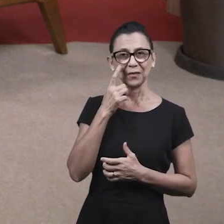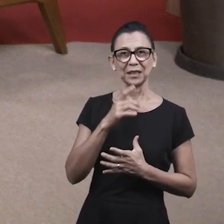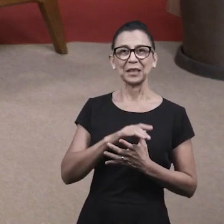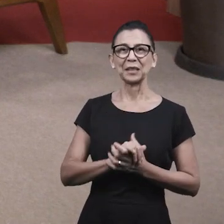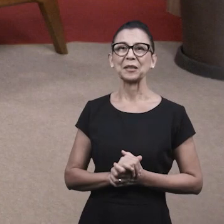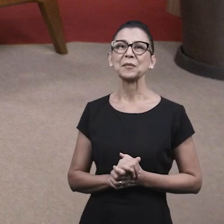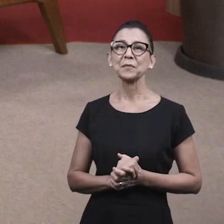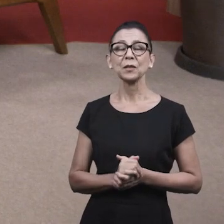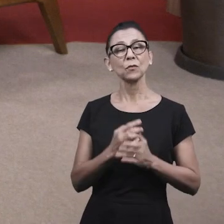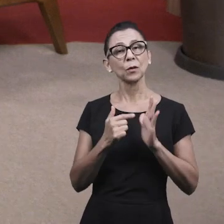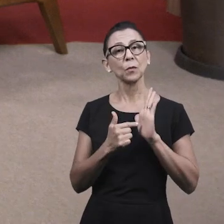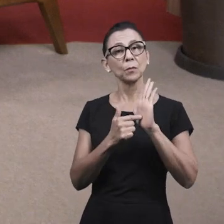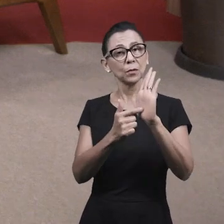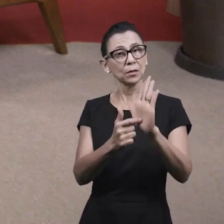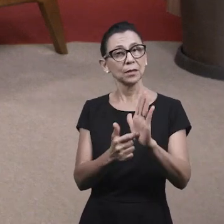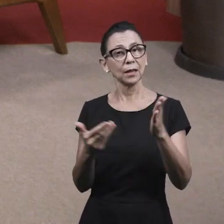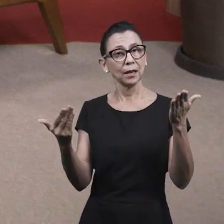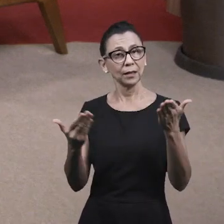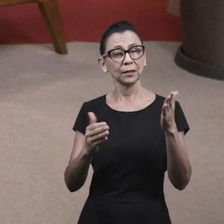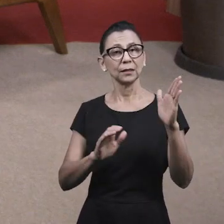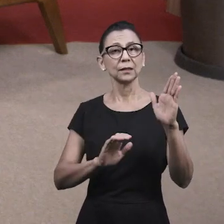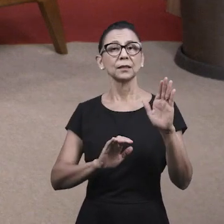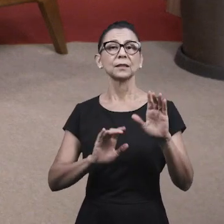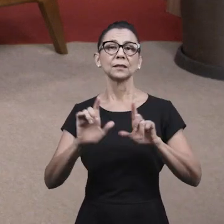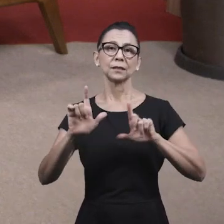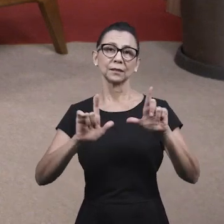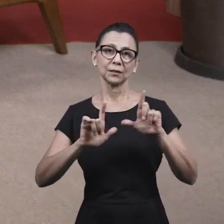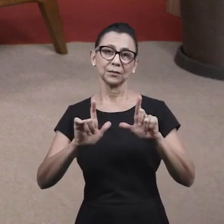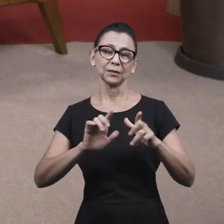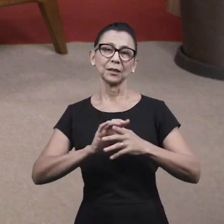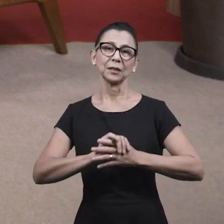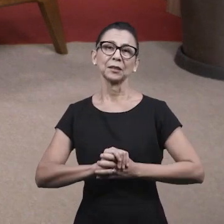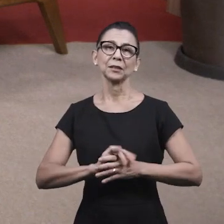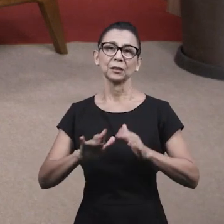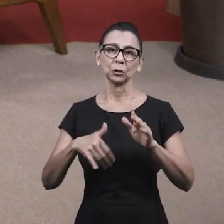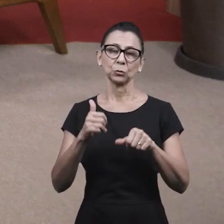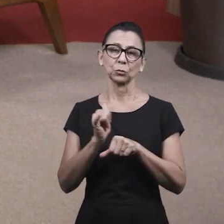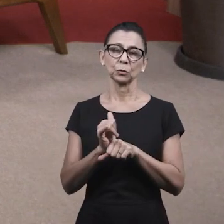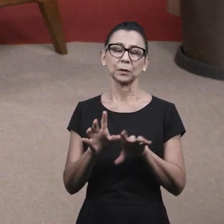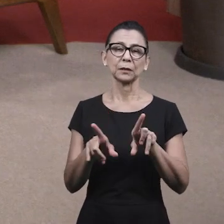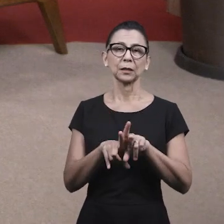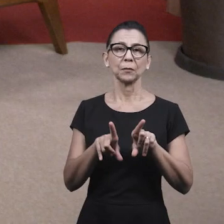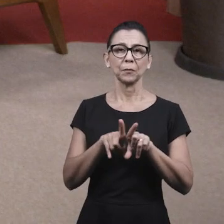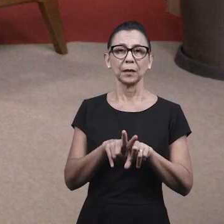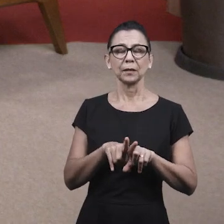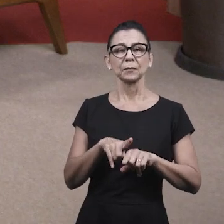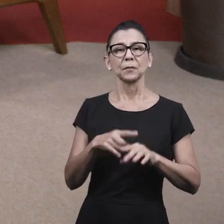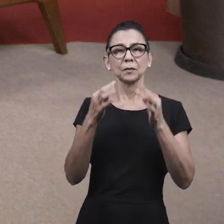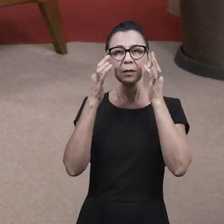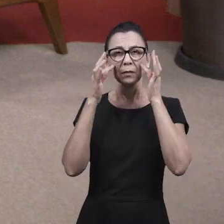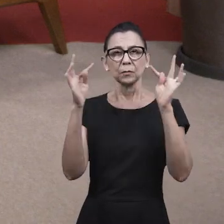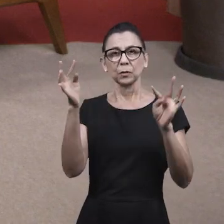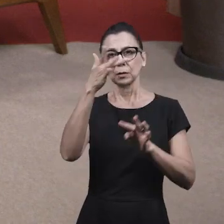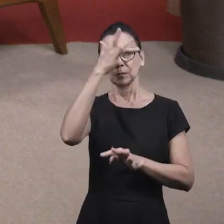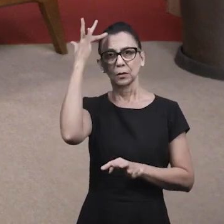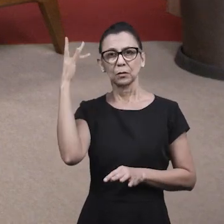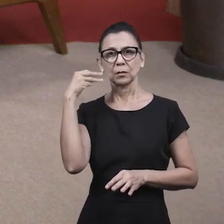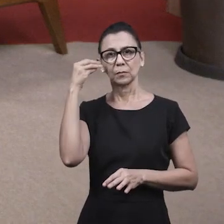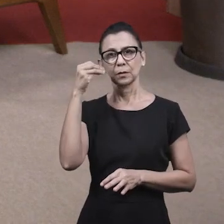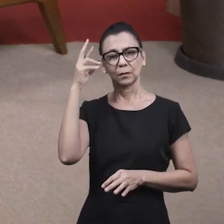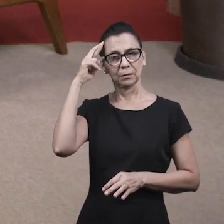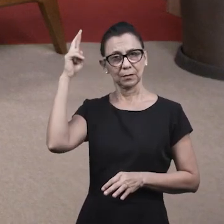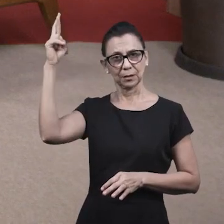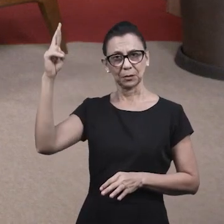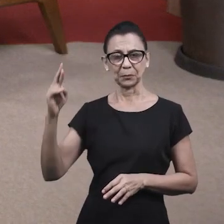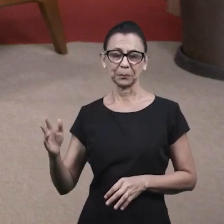ar, para que todos possam ver o que é este programa. Il sera une joie pour nous de recevoir et toujours quand sera possible, nous allons montrer ici